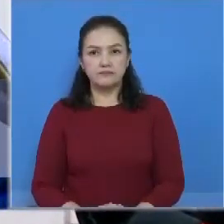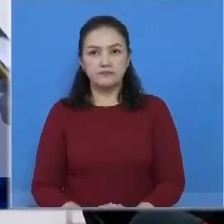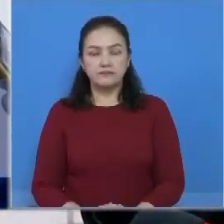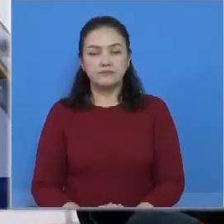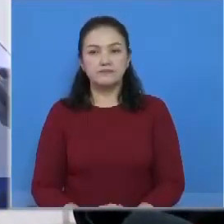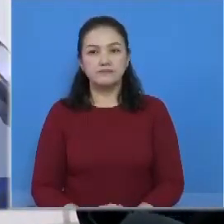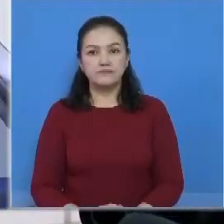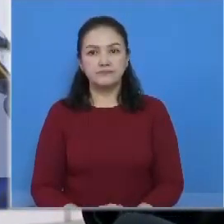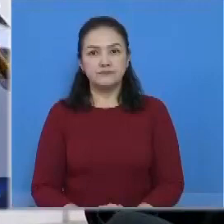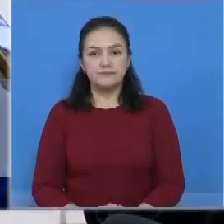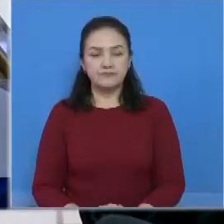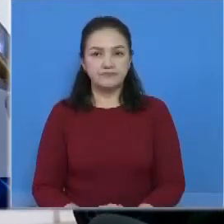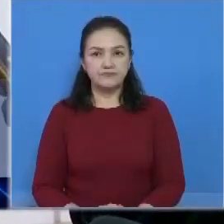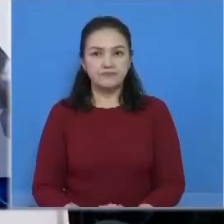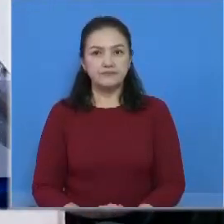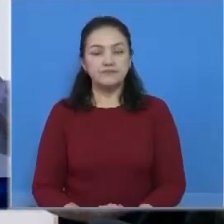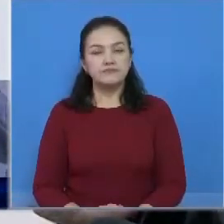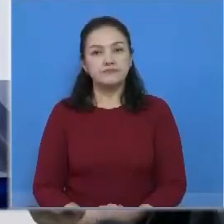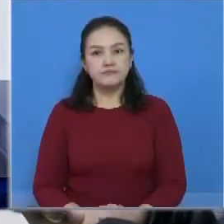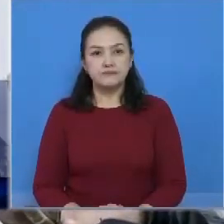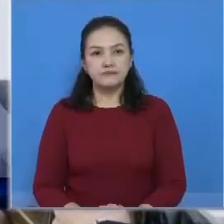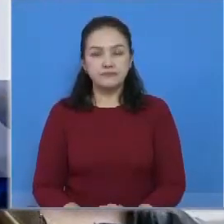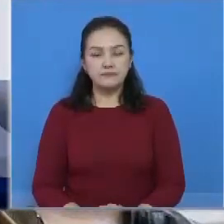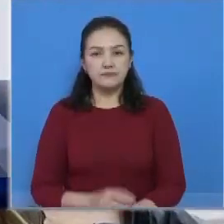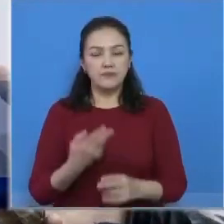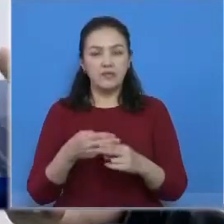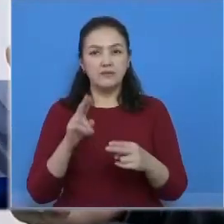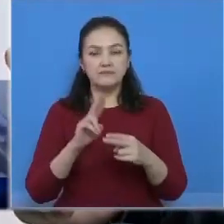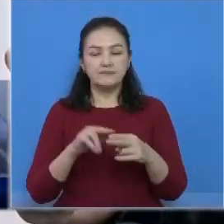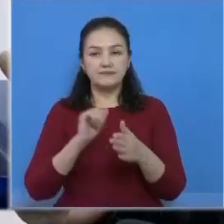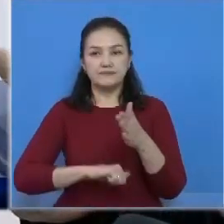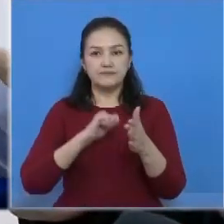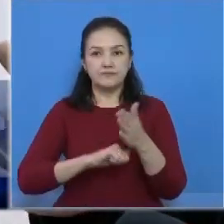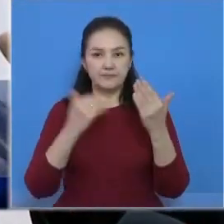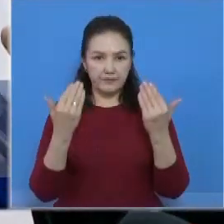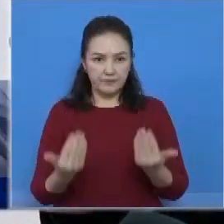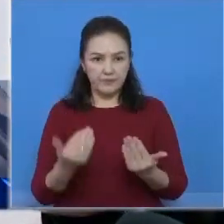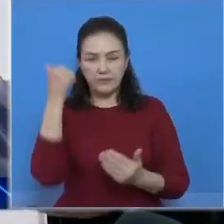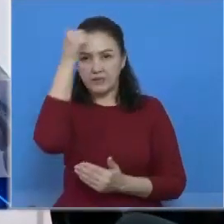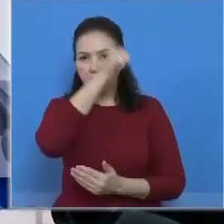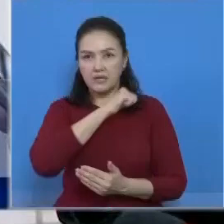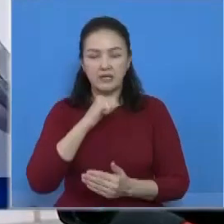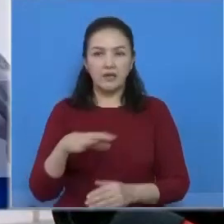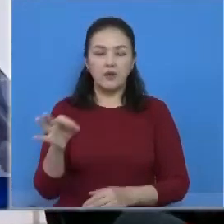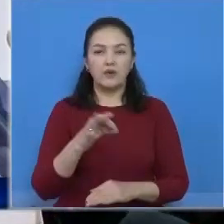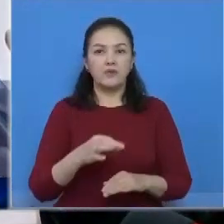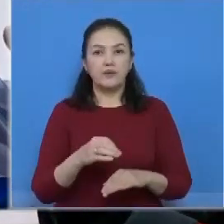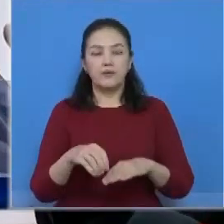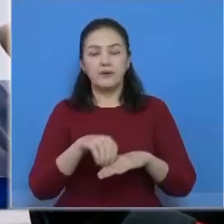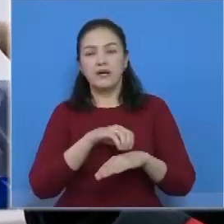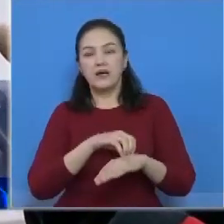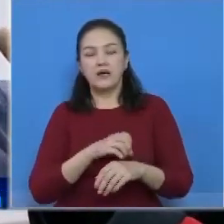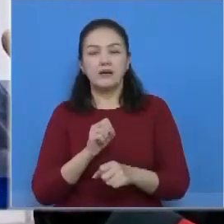аулаларға, басқа жерлерге де қоюымыз керек. Сол себептен биыл жылға облыс әкімінің тапсырмасы